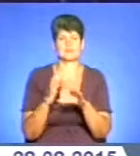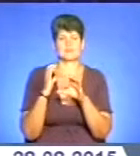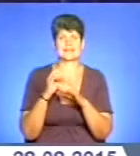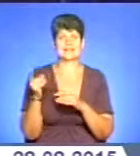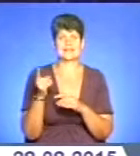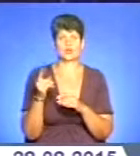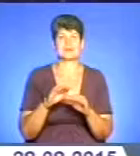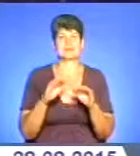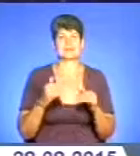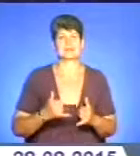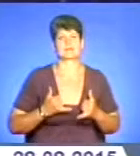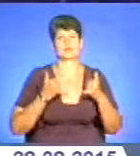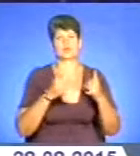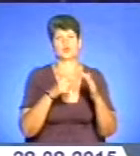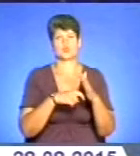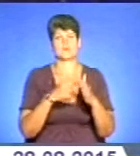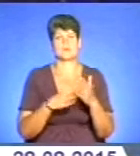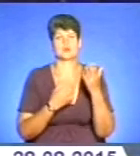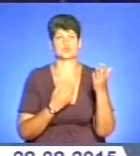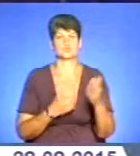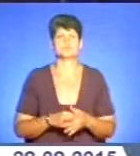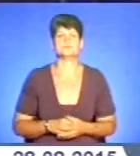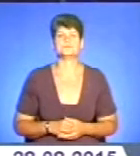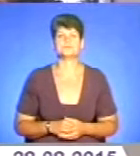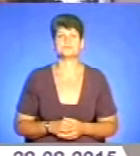«Тернопільщина дітям Донбасу». З подробицями Ірина Демчук.